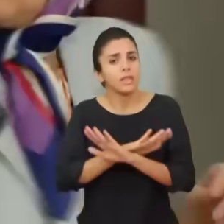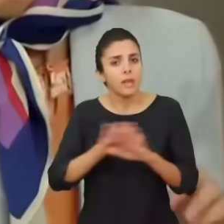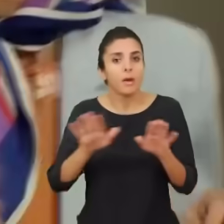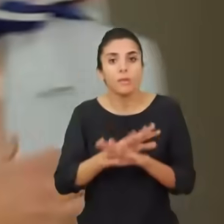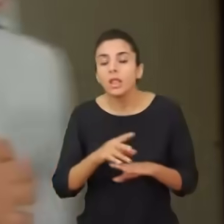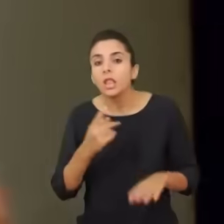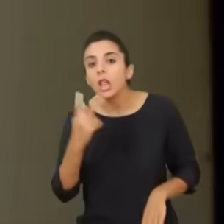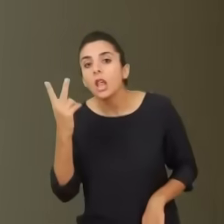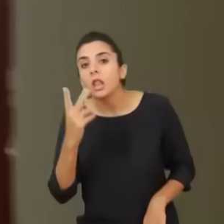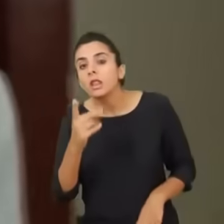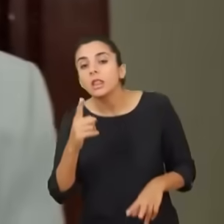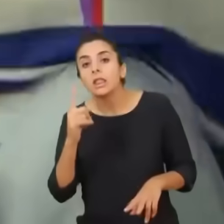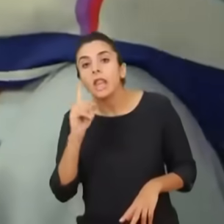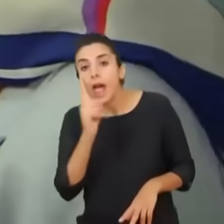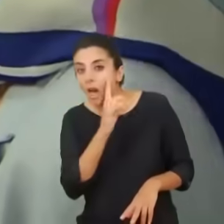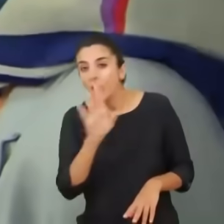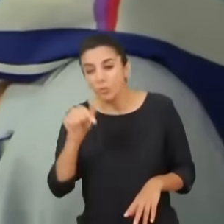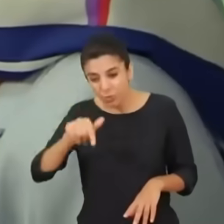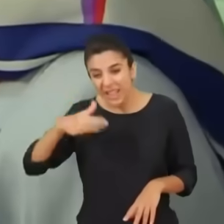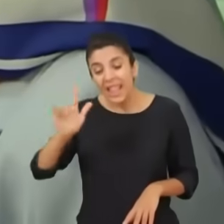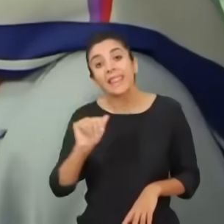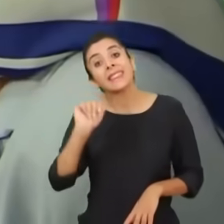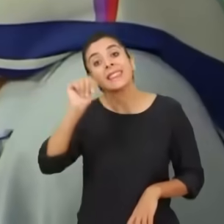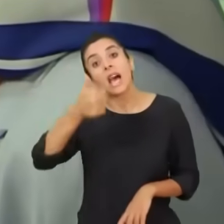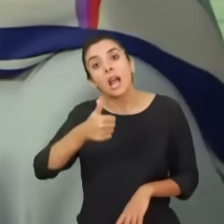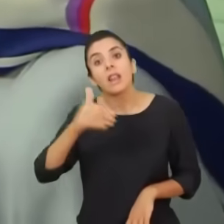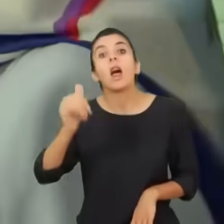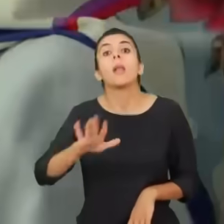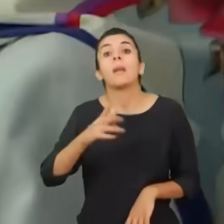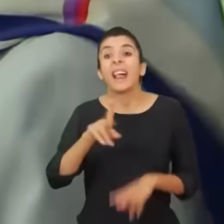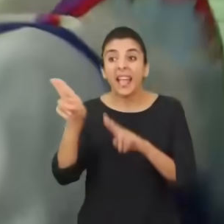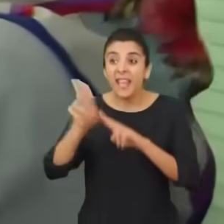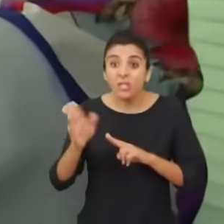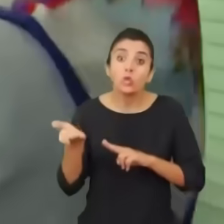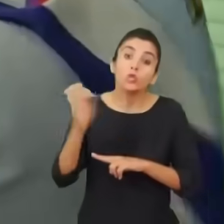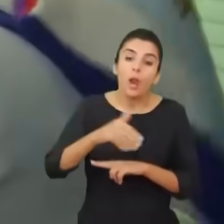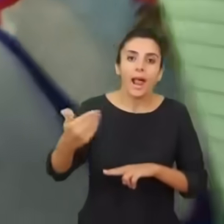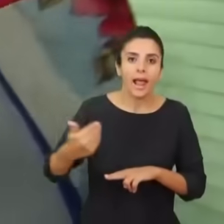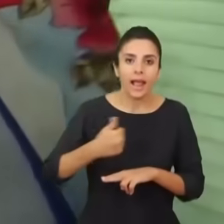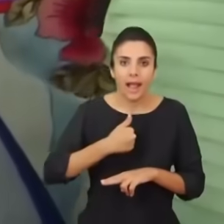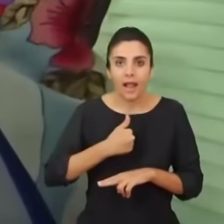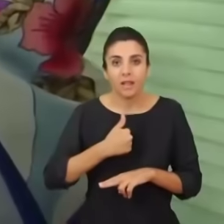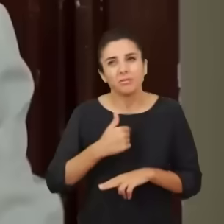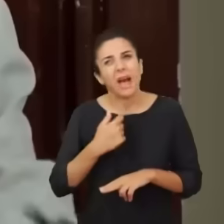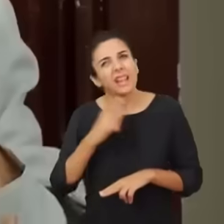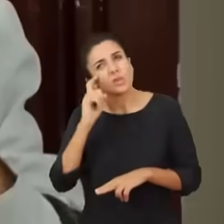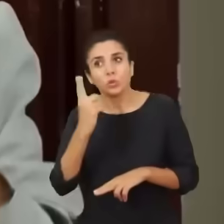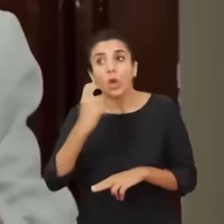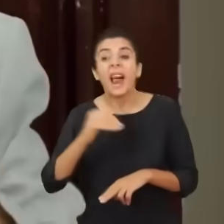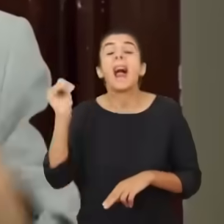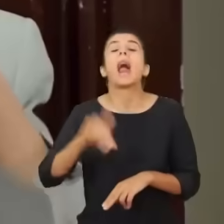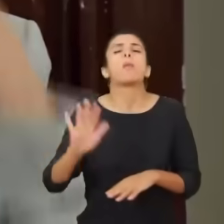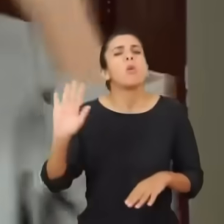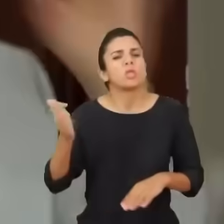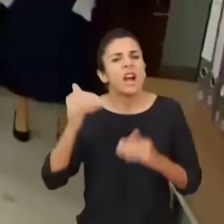bak şimdi sen bugün git anladın mı? Yarın gelme. İftardan sonra gel. Nereye sorarsan hiç gelme. Bir dönmediği